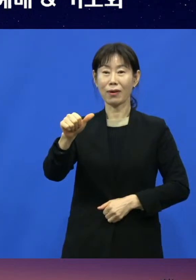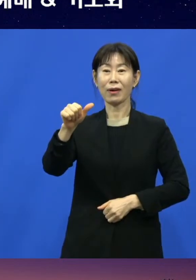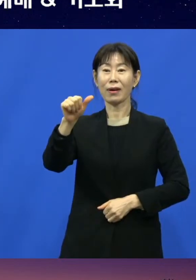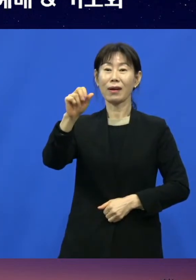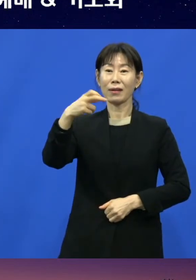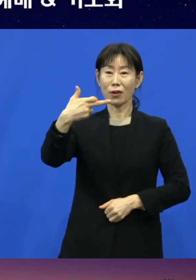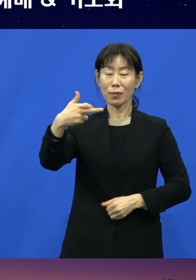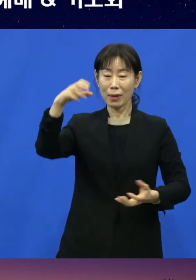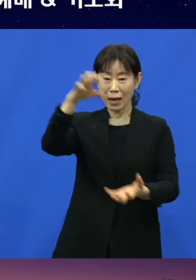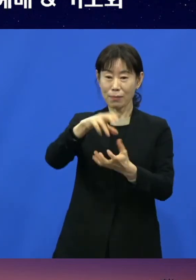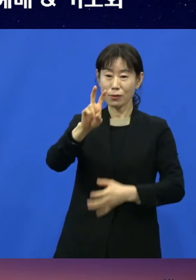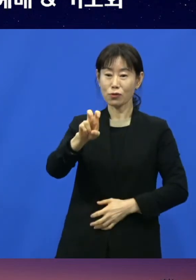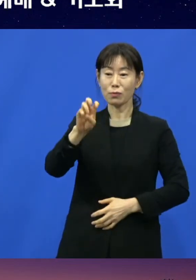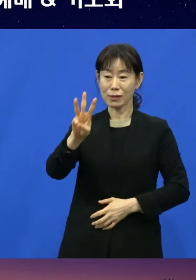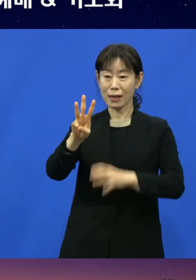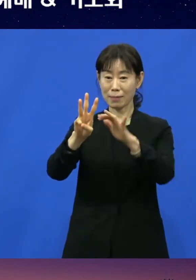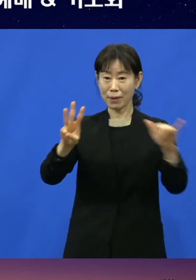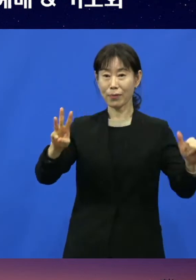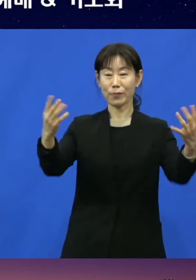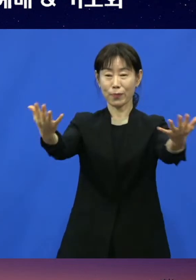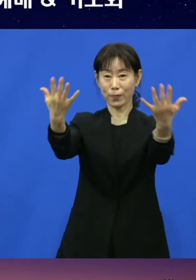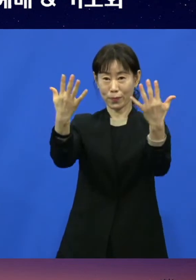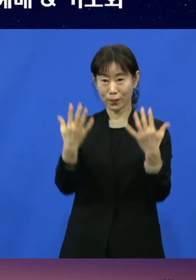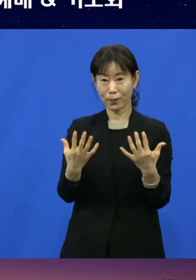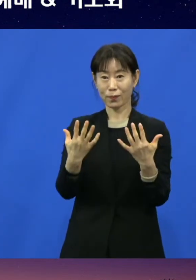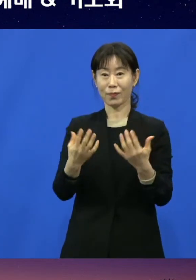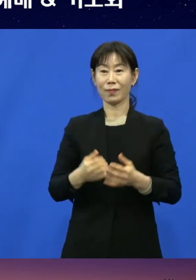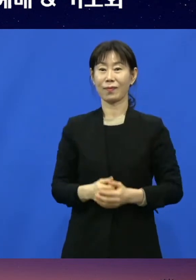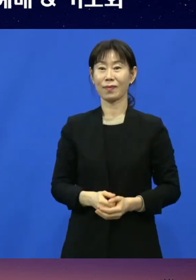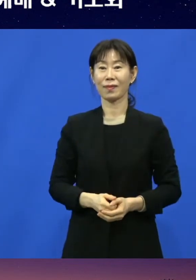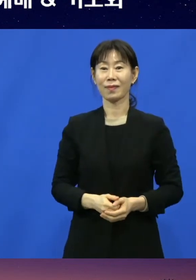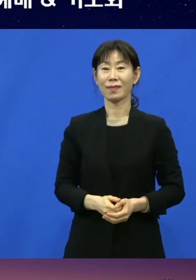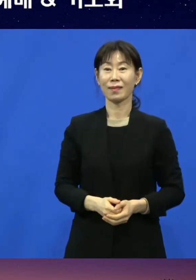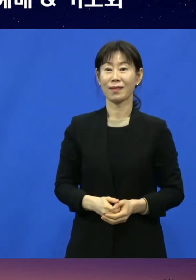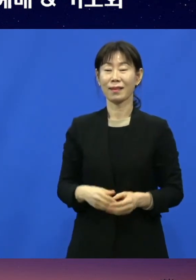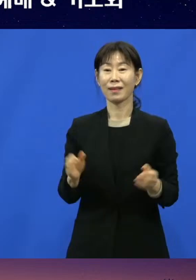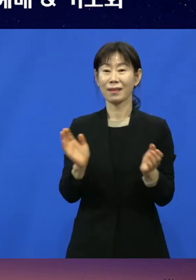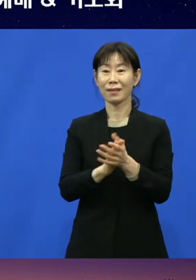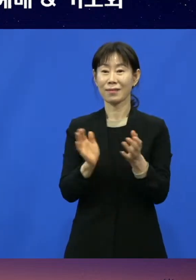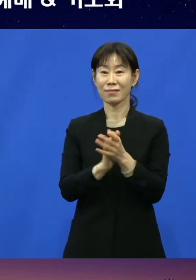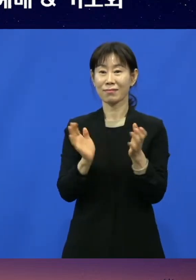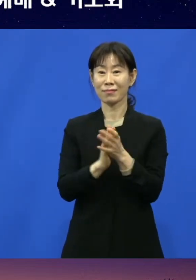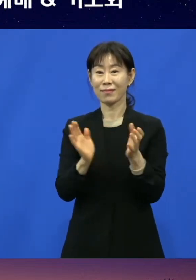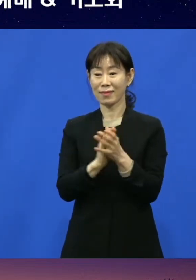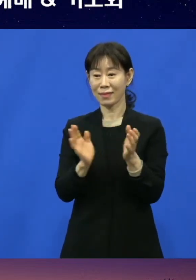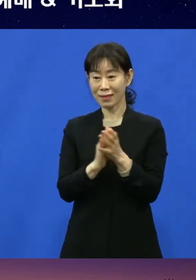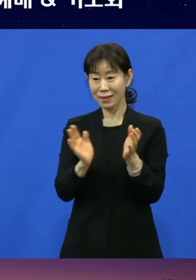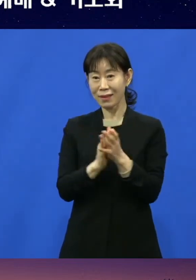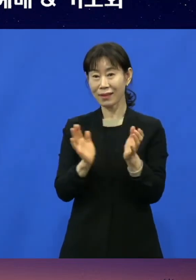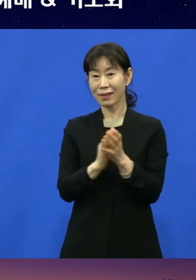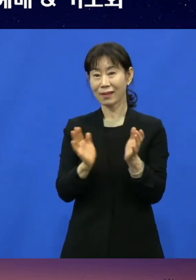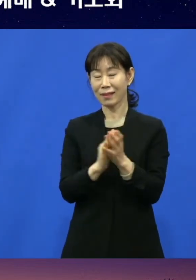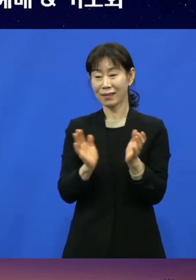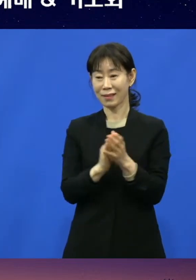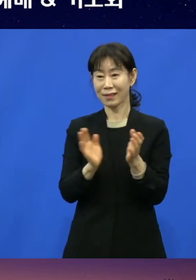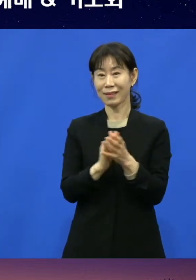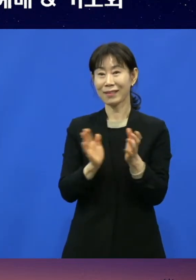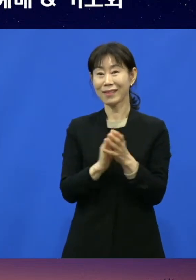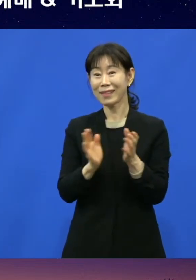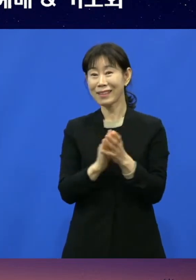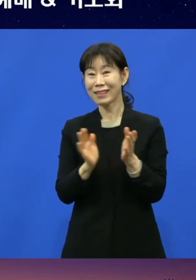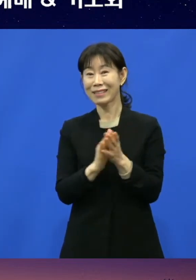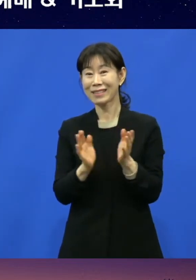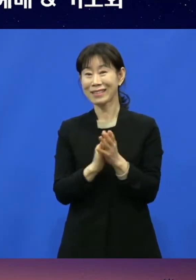어디. 저기. 일어났어요. 자, 자, 한번 일어나세요. 자.